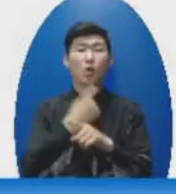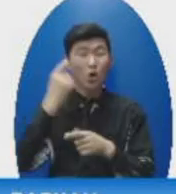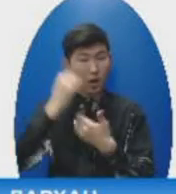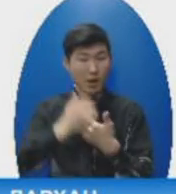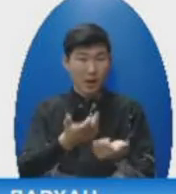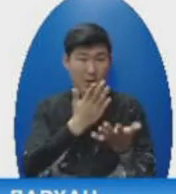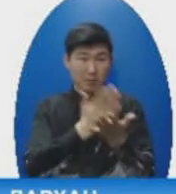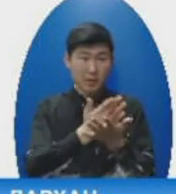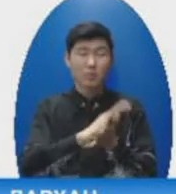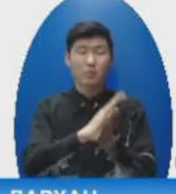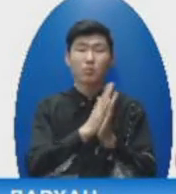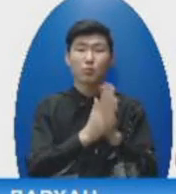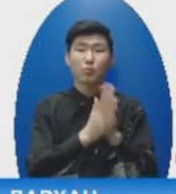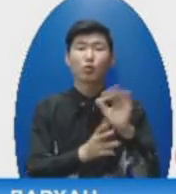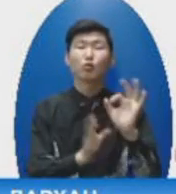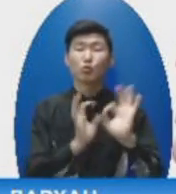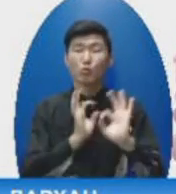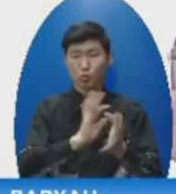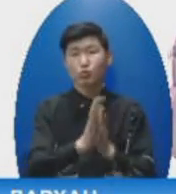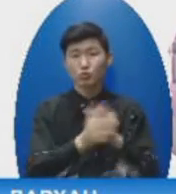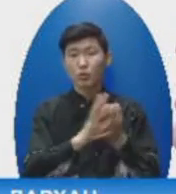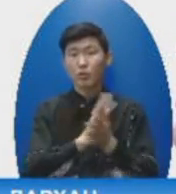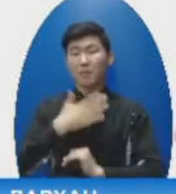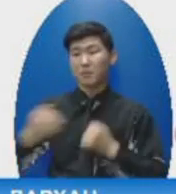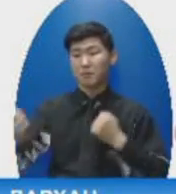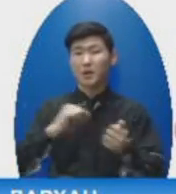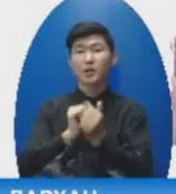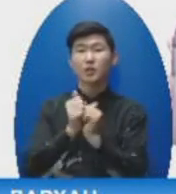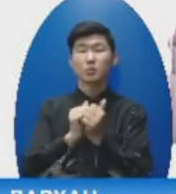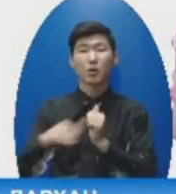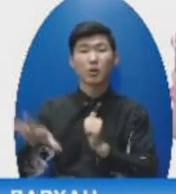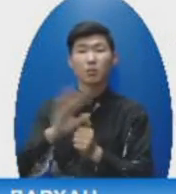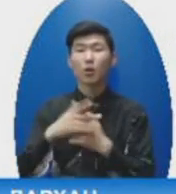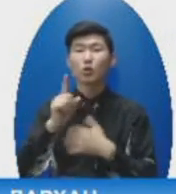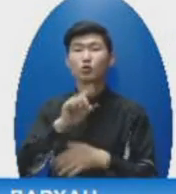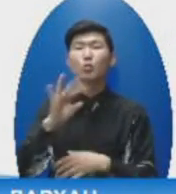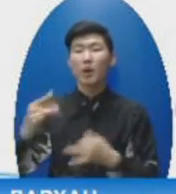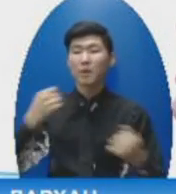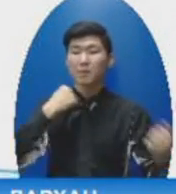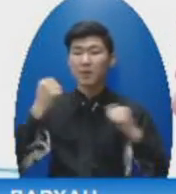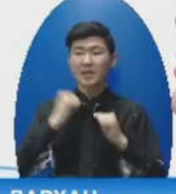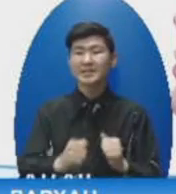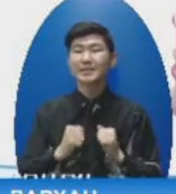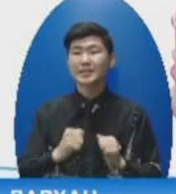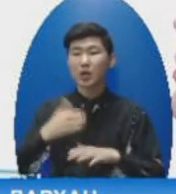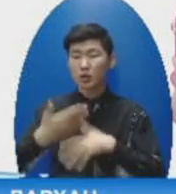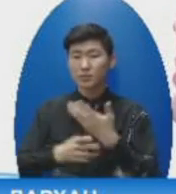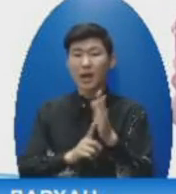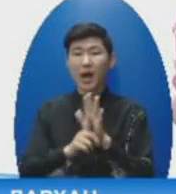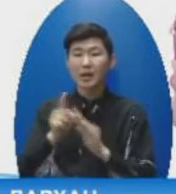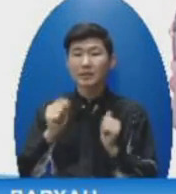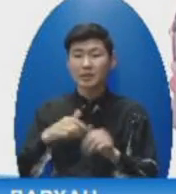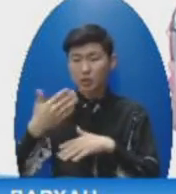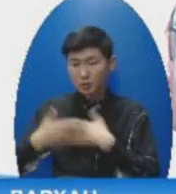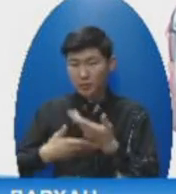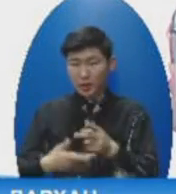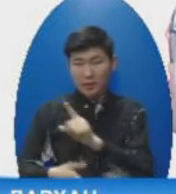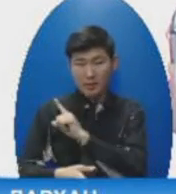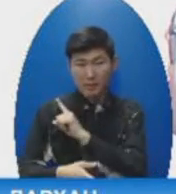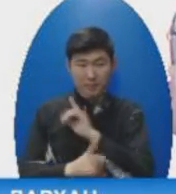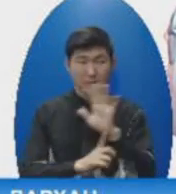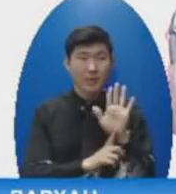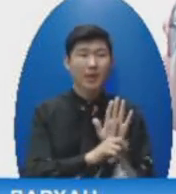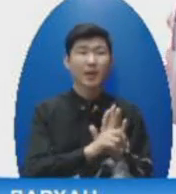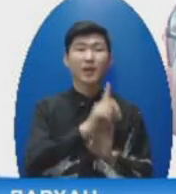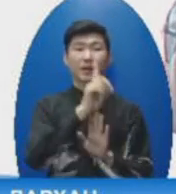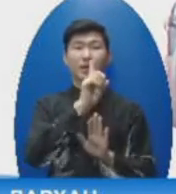одоо зүй хэлсэн асуудал. Ягаад гэвэл манай биеийн тамир спортын тамирчдаас зүгээр биеийн тамир спорт хичээлж байгаа анхан шатанд хичээлж байгаа тэмцээн уралдаанаас эхлээд их